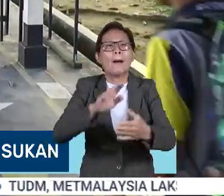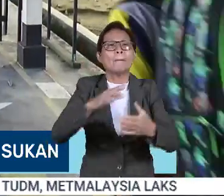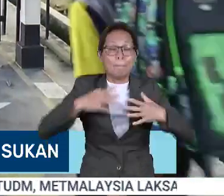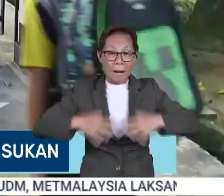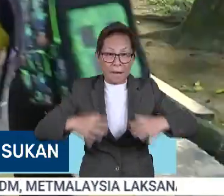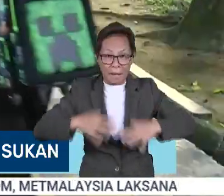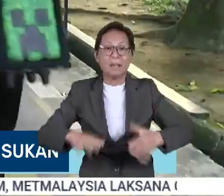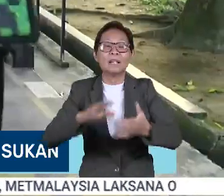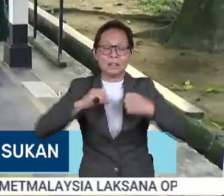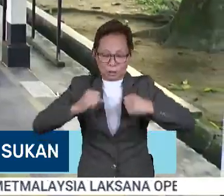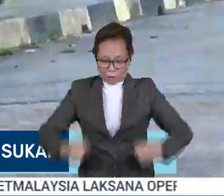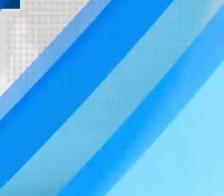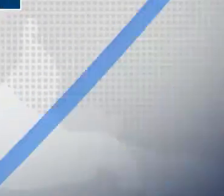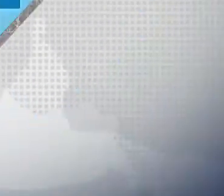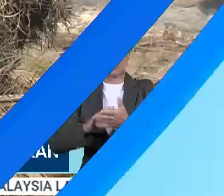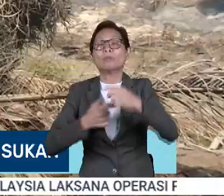seragam sekolah